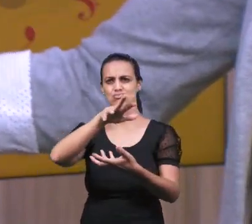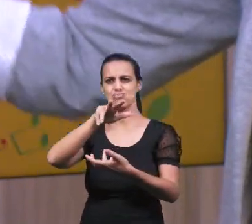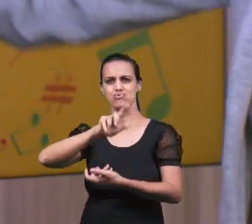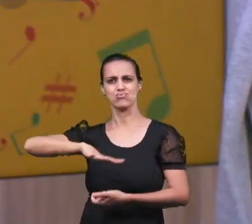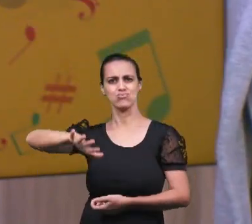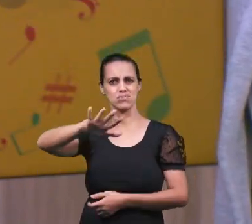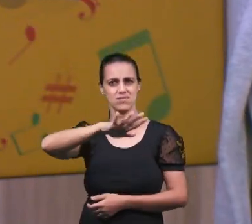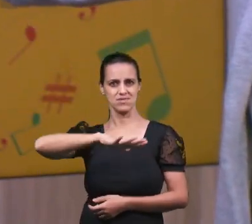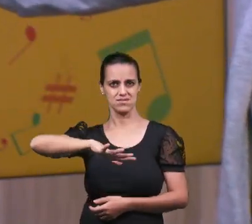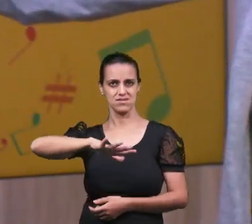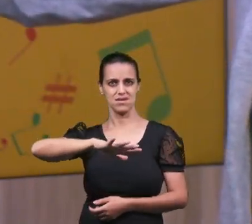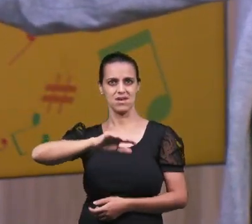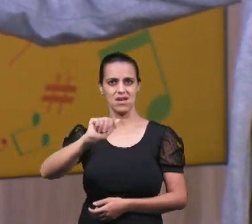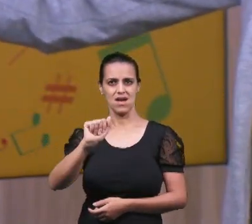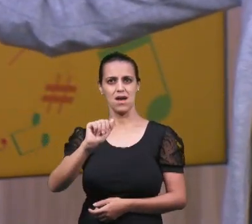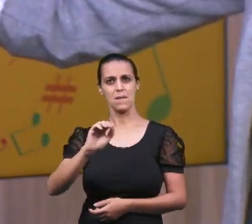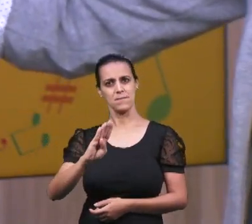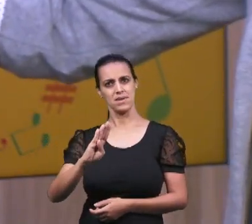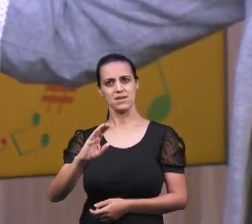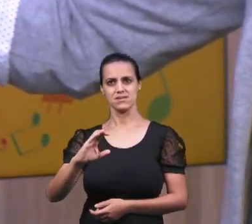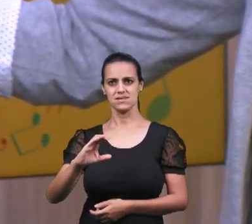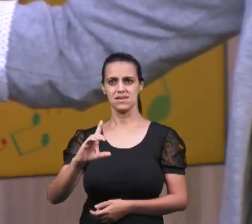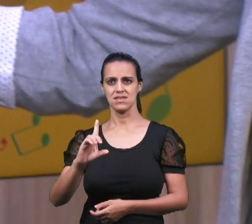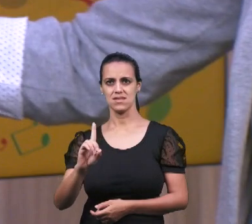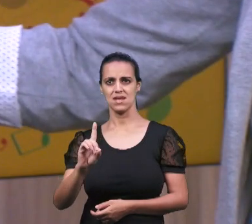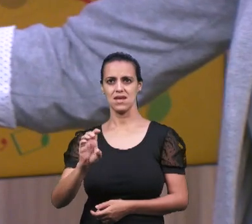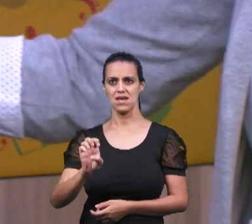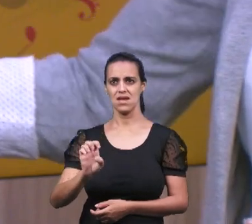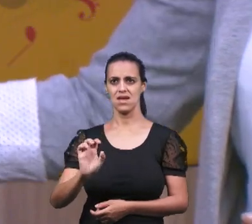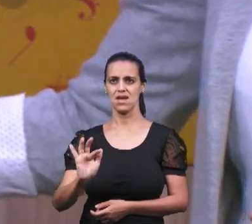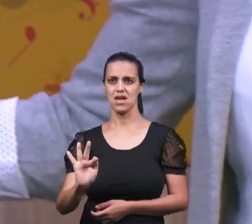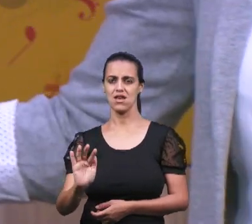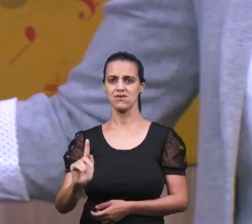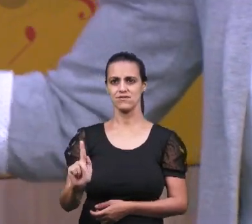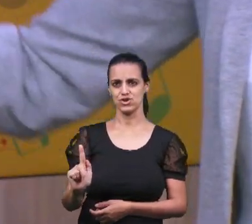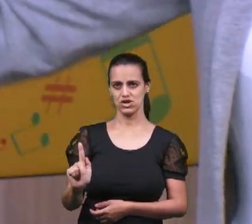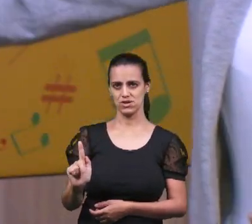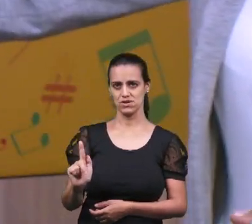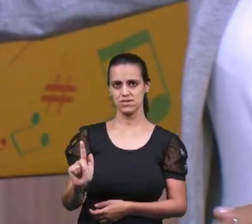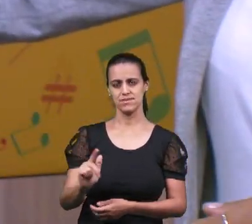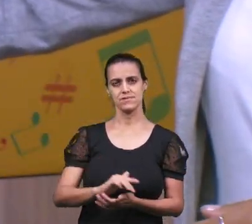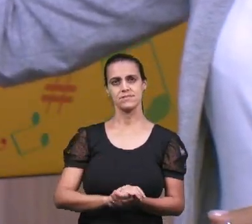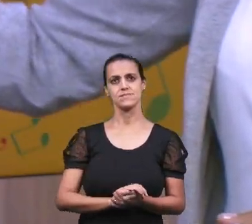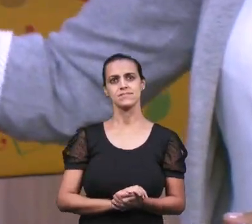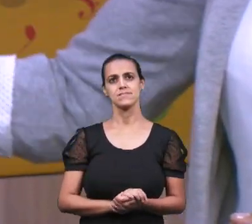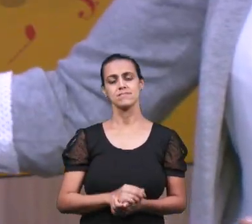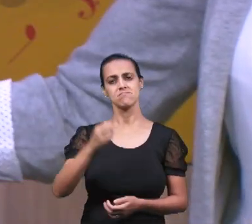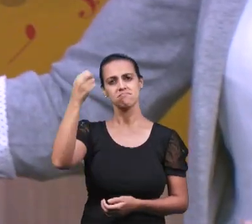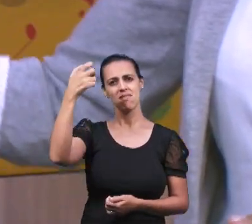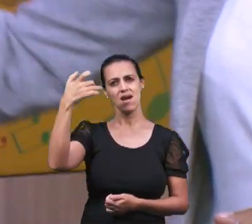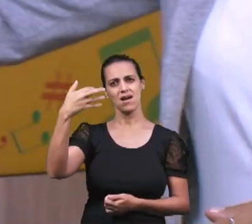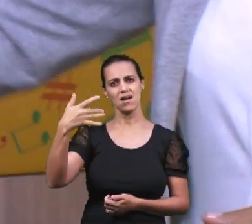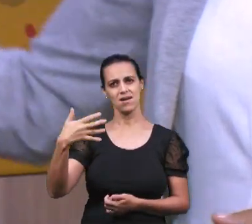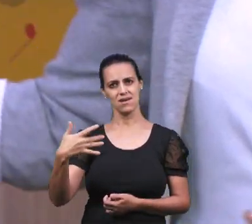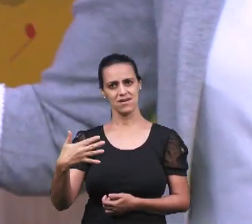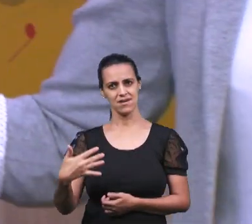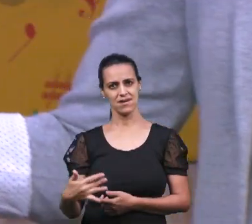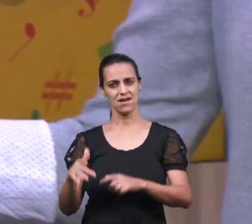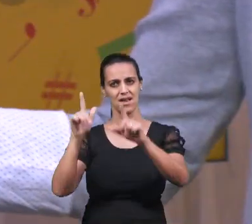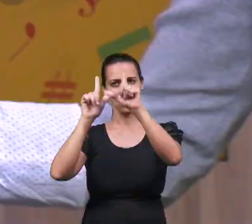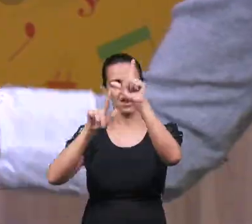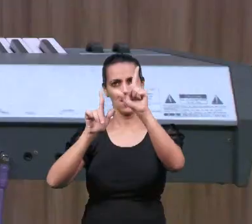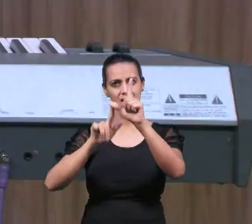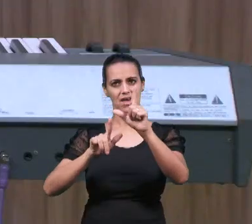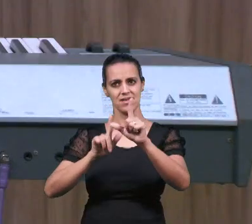premières lettres de l'alphabet, A, B, C, D, E, F, G. Et ces lettres,